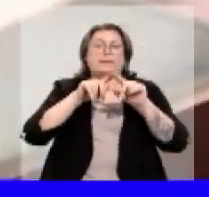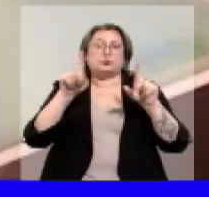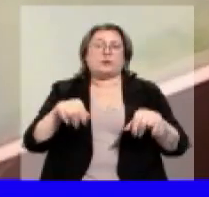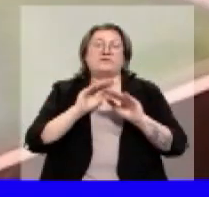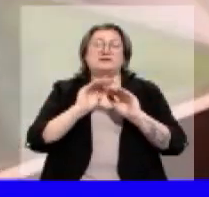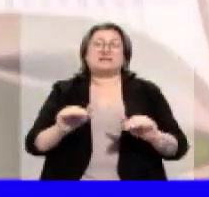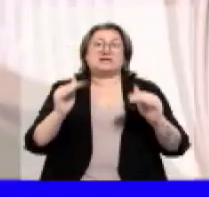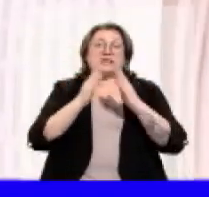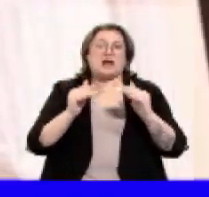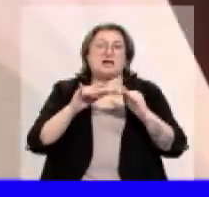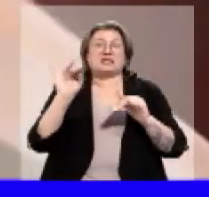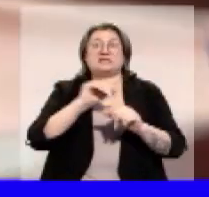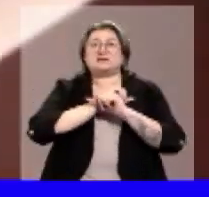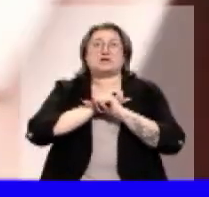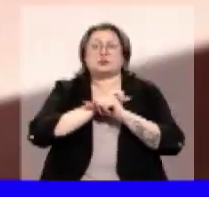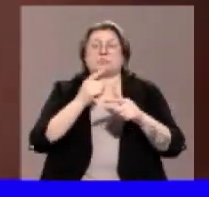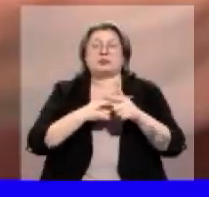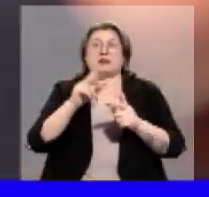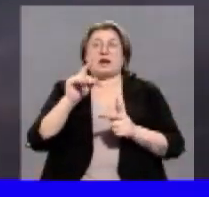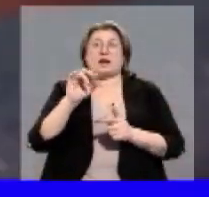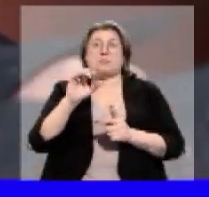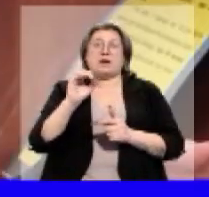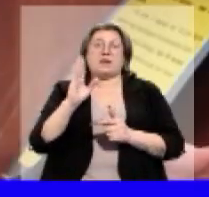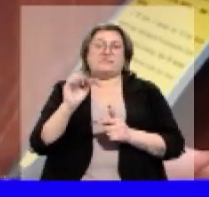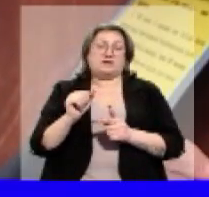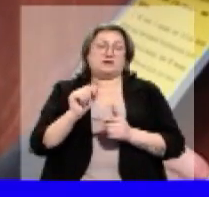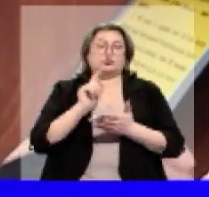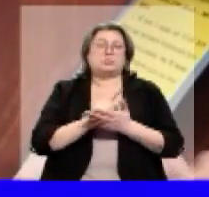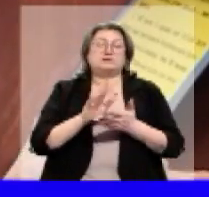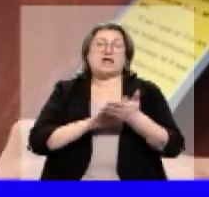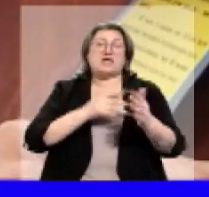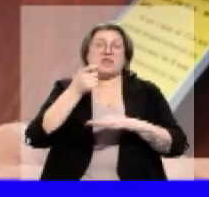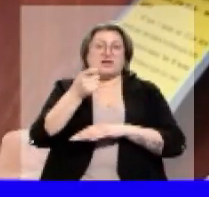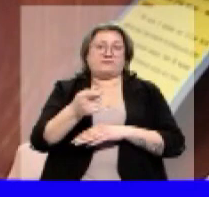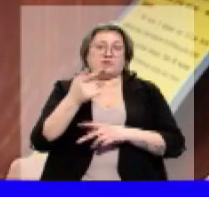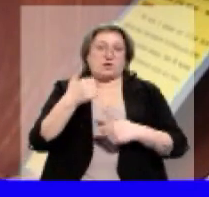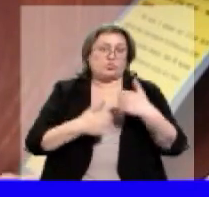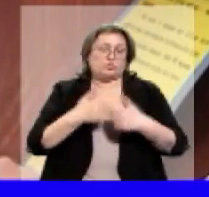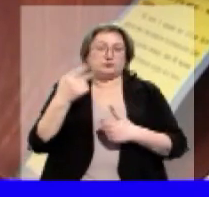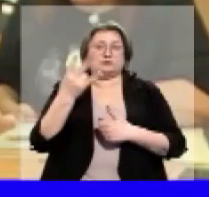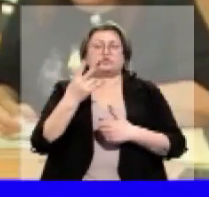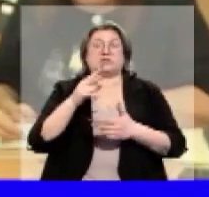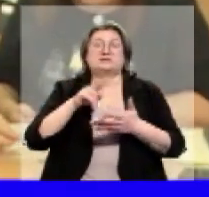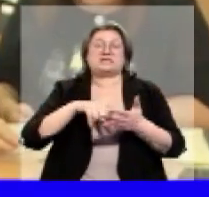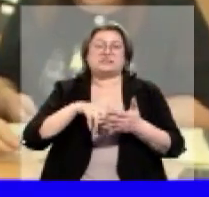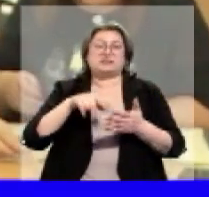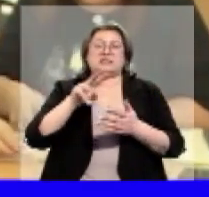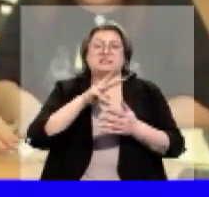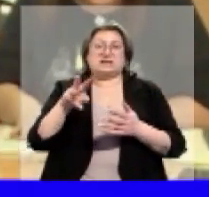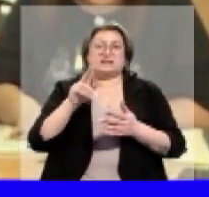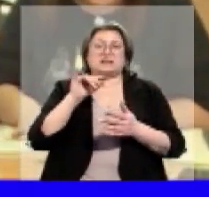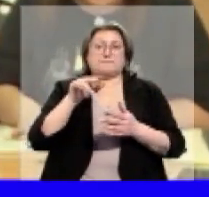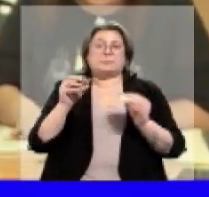в детский лагерь и санаторий имени Карабаева. Для того, чтобы подать заявку на конкурс, необходимо зарегистрироваться на